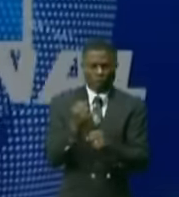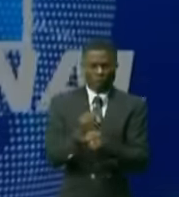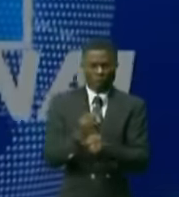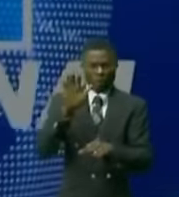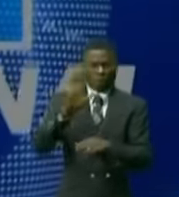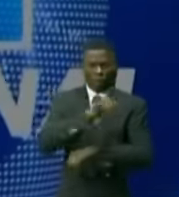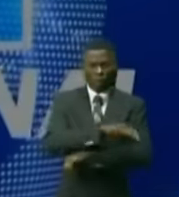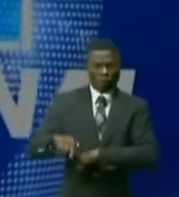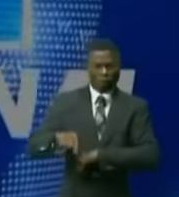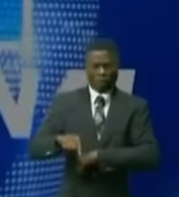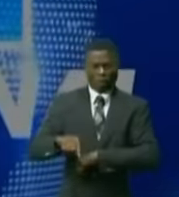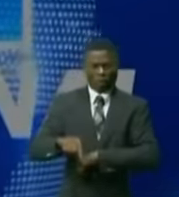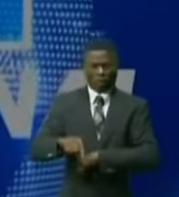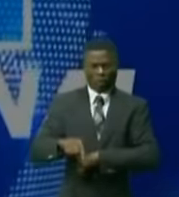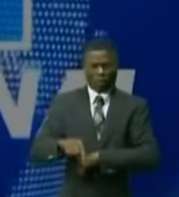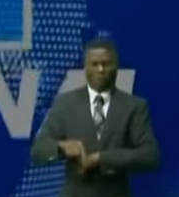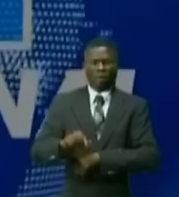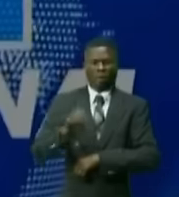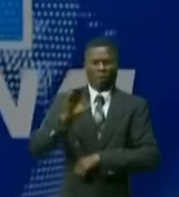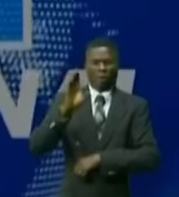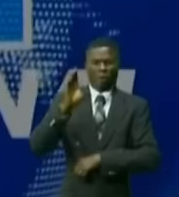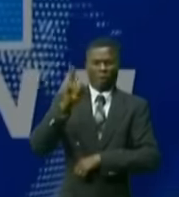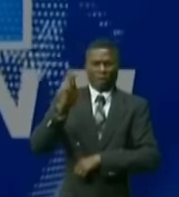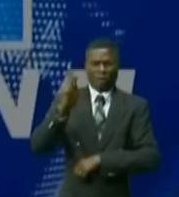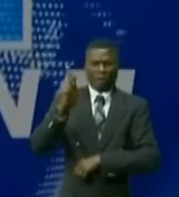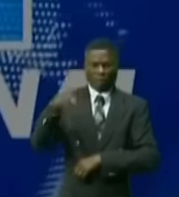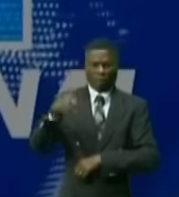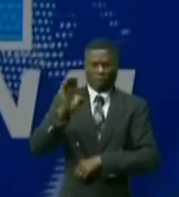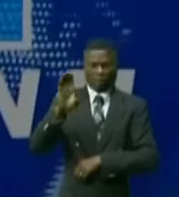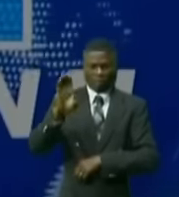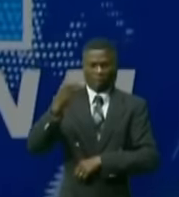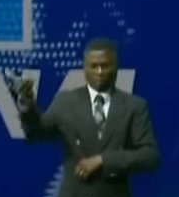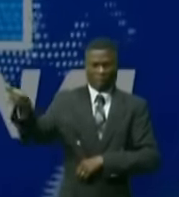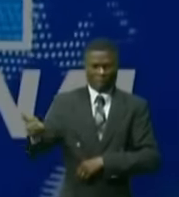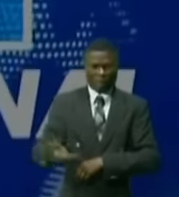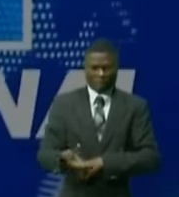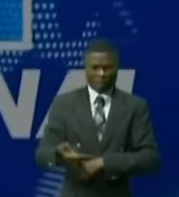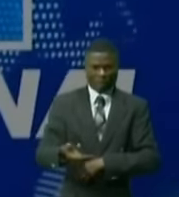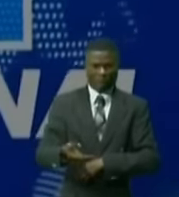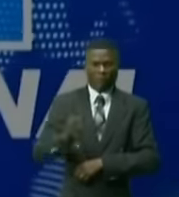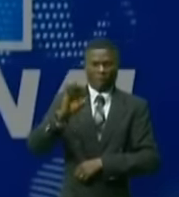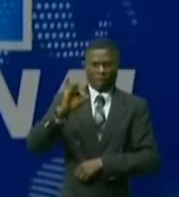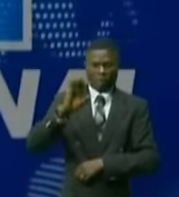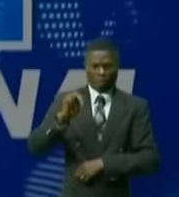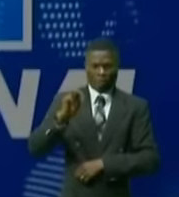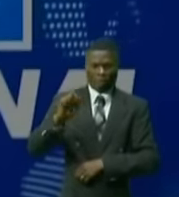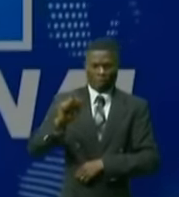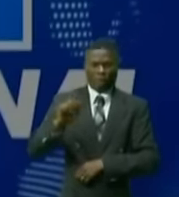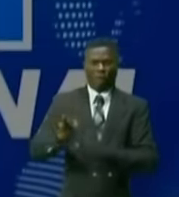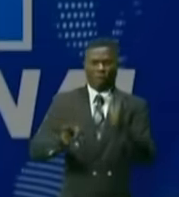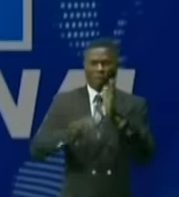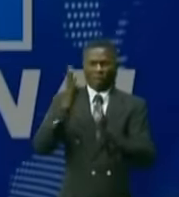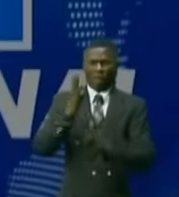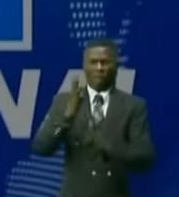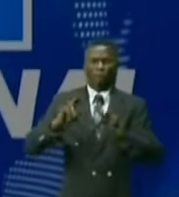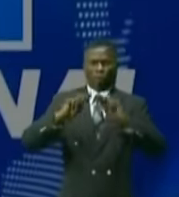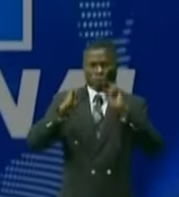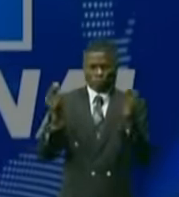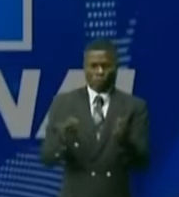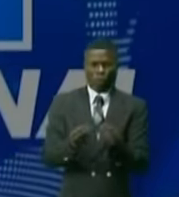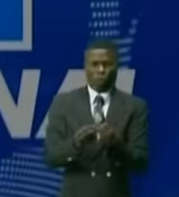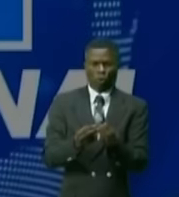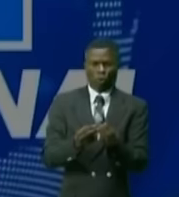bureau administratif de KIPC. Sur place, il a reçu les cahiers de charge de 14 délégations avec